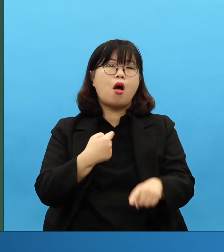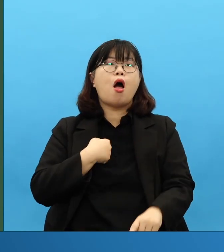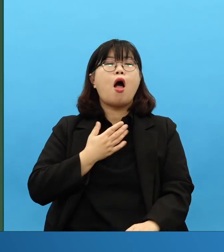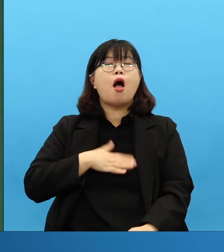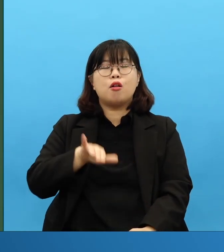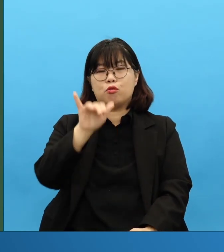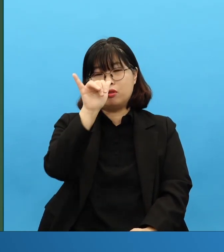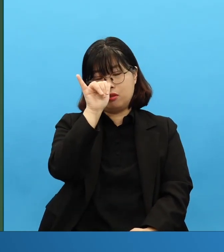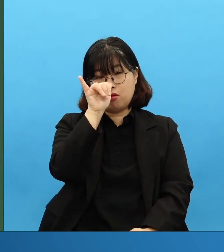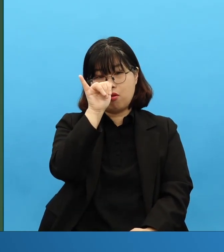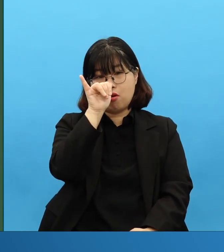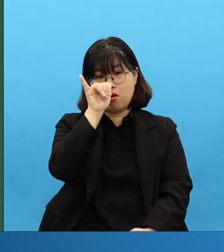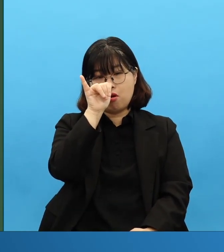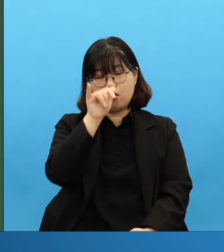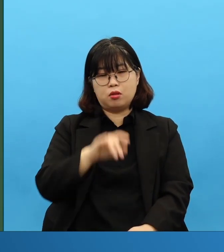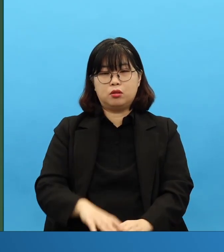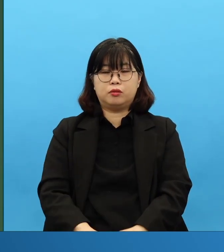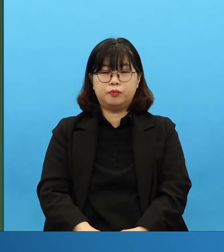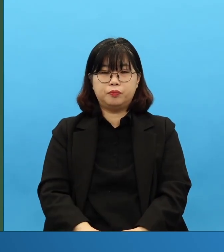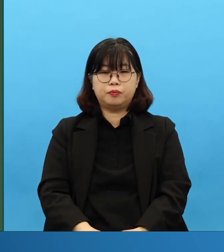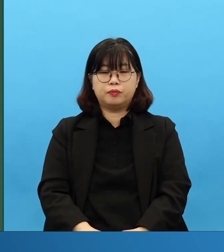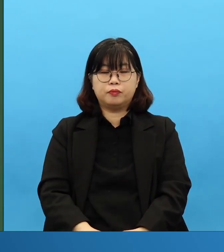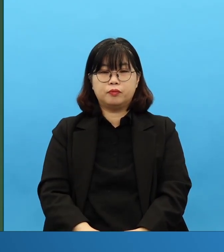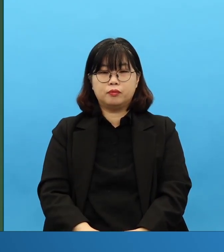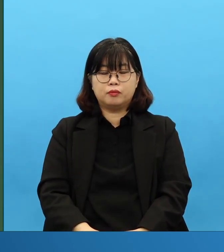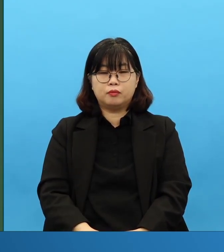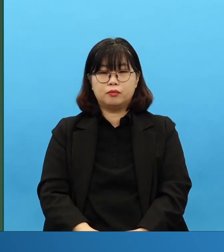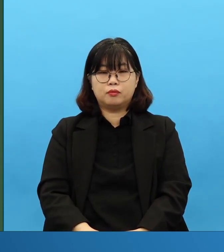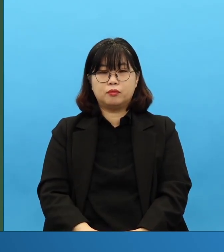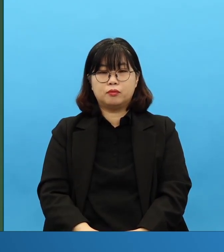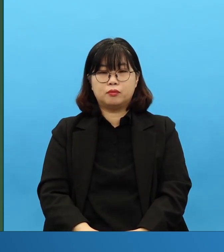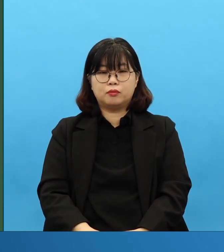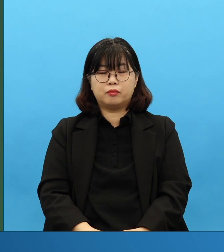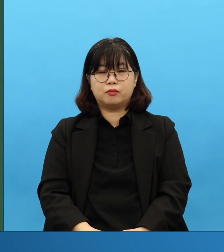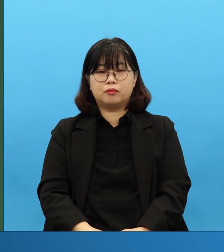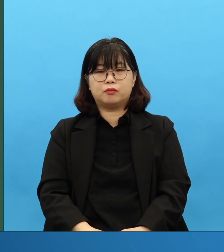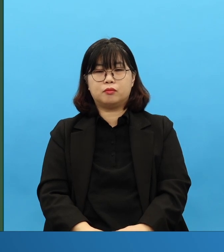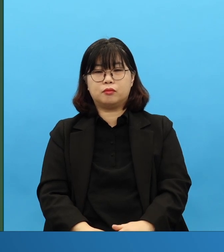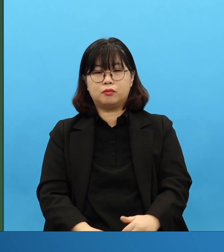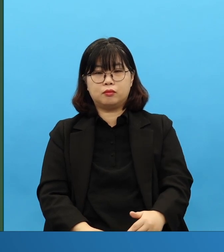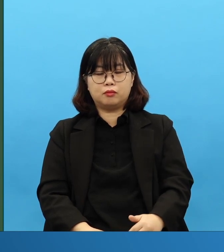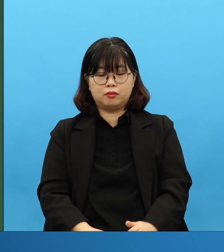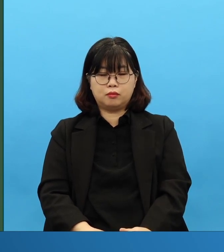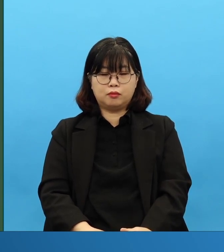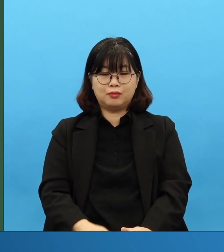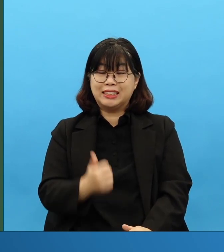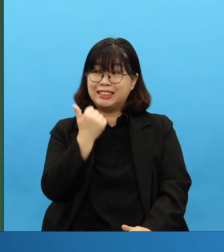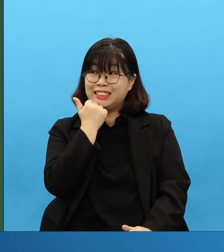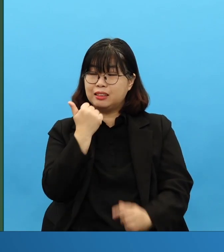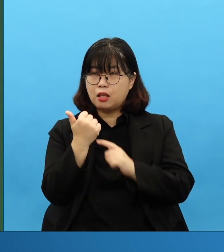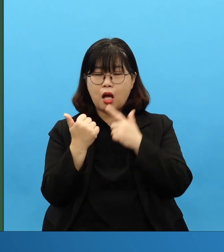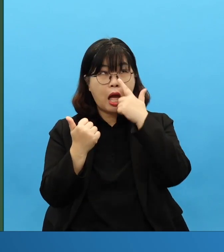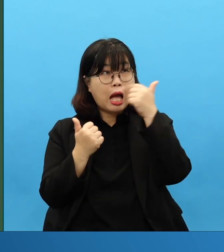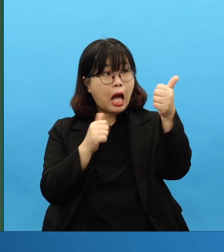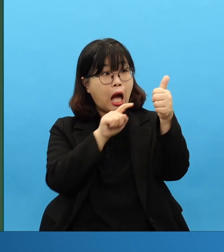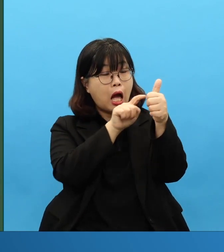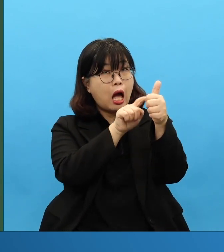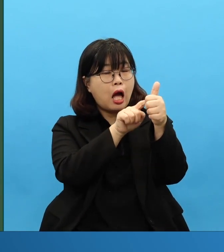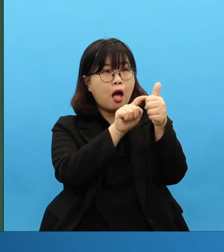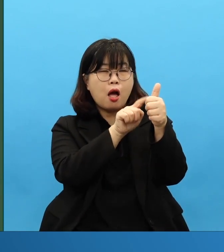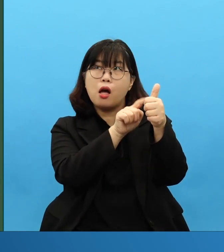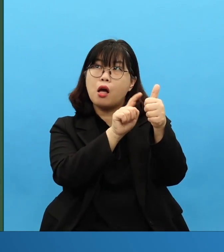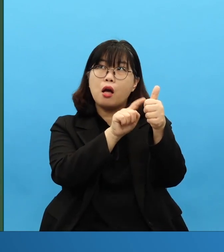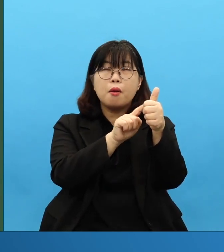창세기 12장 1절에서 3절 아브라함이 어떻게 출발했는지 알고 있습니다. 창세기 12절에서 3절에 아브라함이